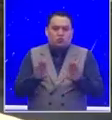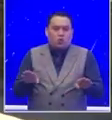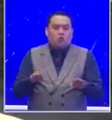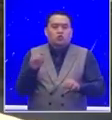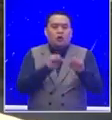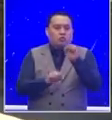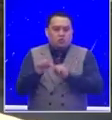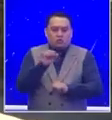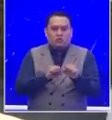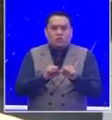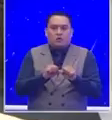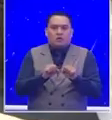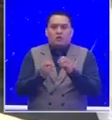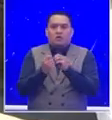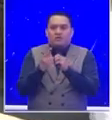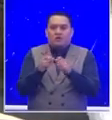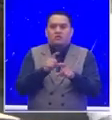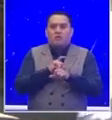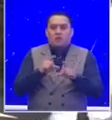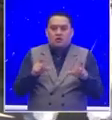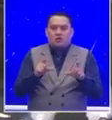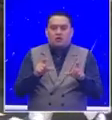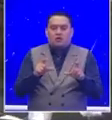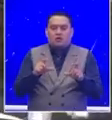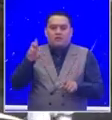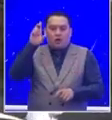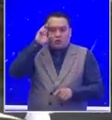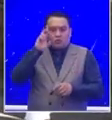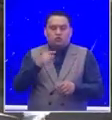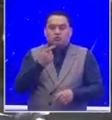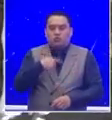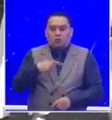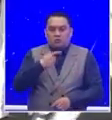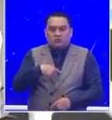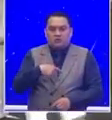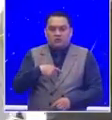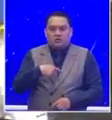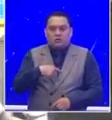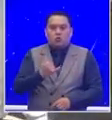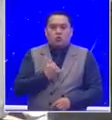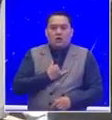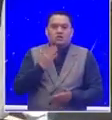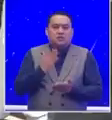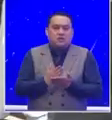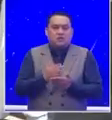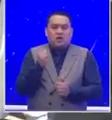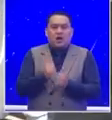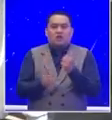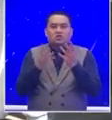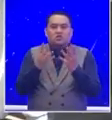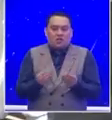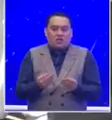Вместе с тем, в 12 объектах коммунальной и государственной собственности У нас ежедневно